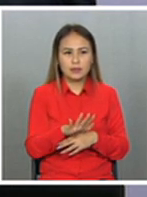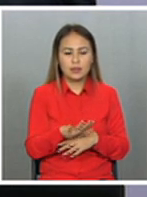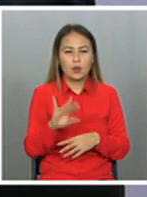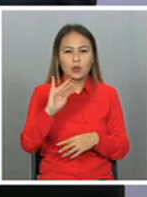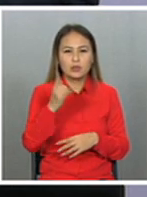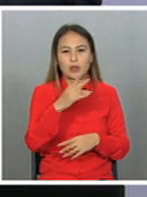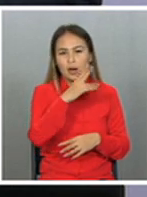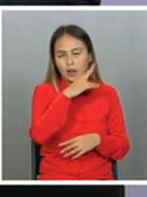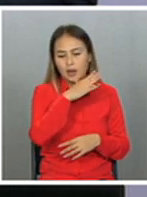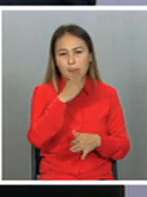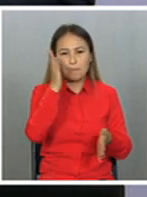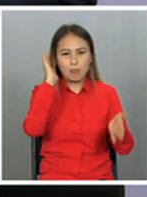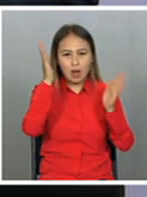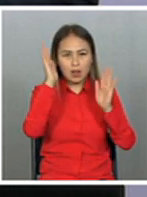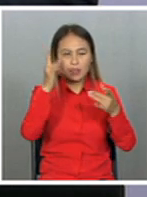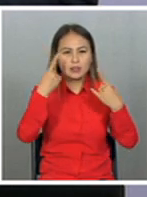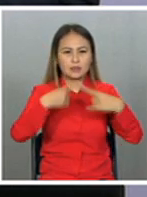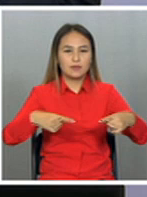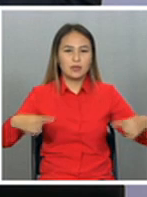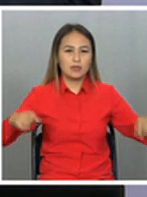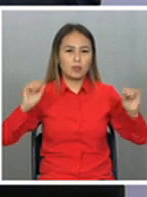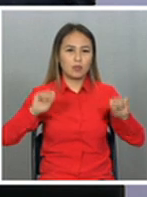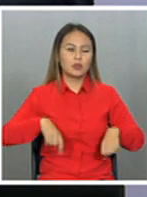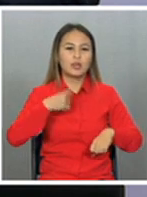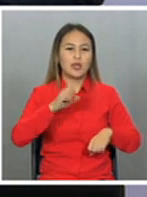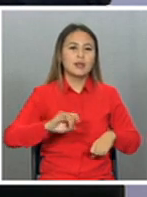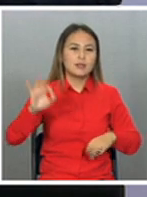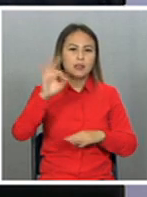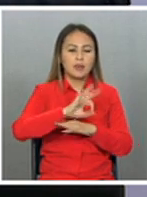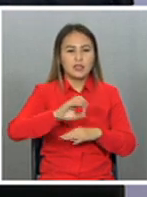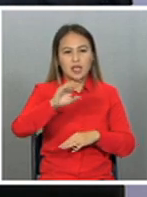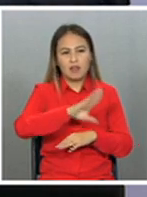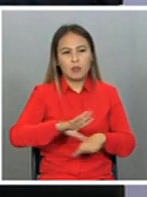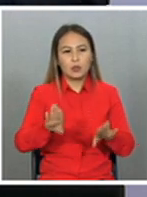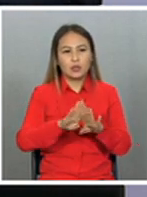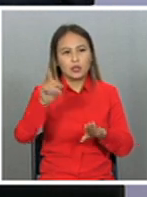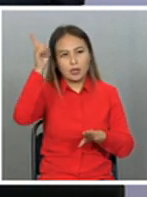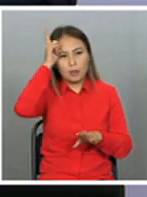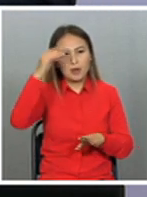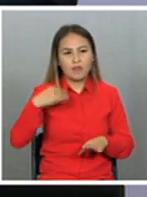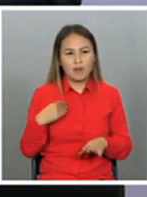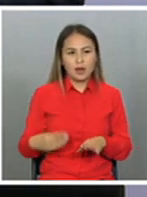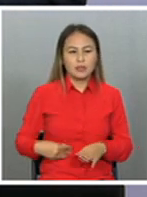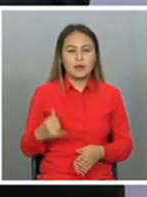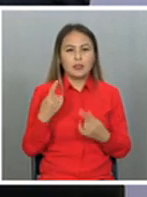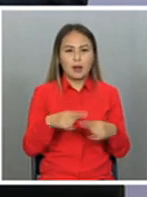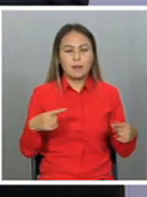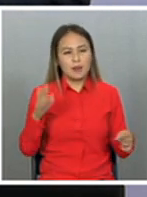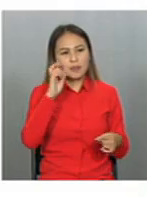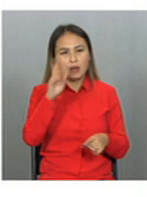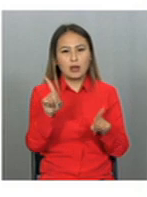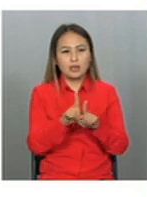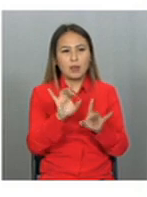Корея, Малайзия және тағы да басқаларды айтуымызға болады. Ал Батыс Еуропа мемлекеттерінен әрине Германия, Франция, тағы да басқа елдерді